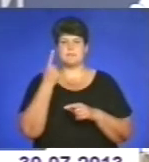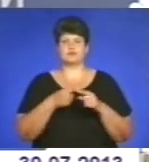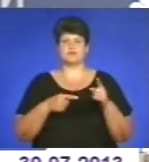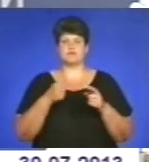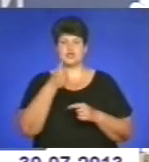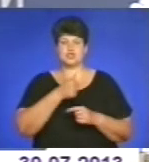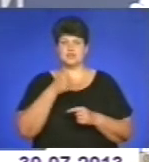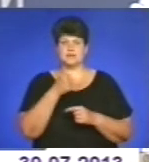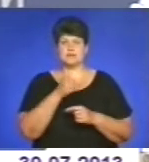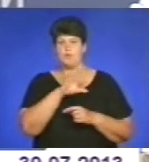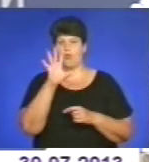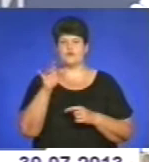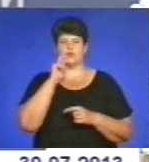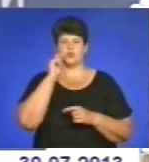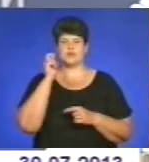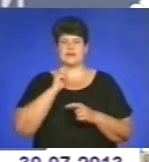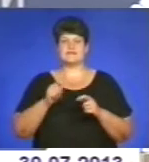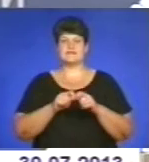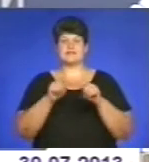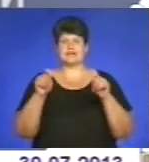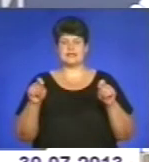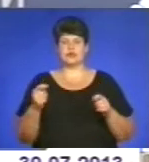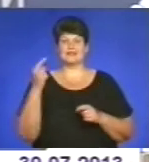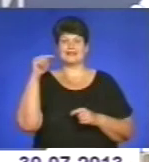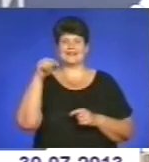півріччя по всій Україні відкрито